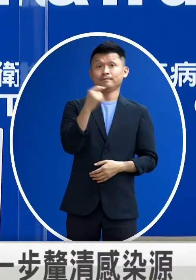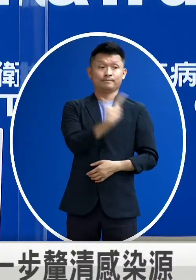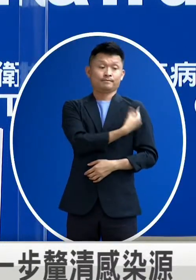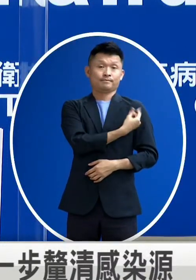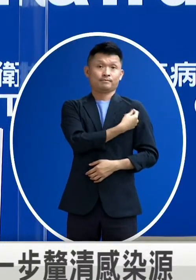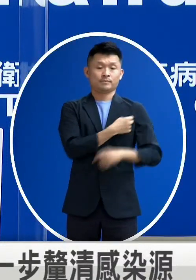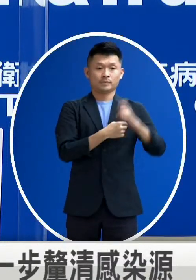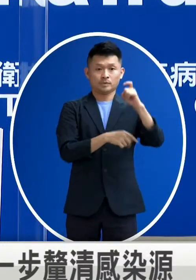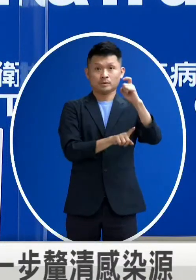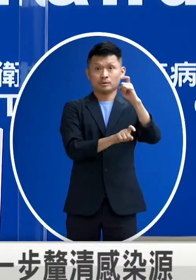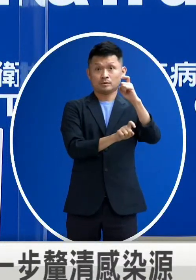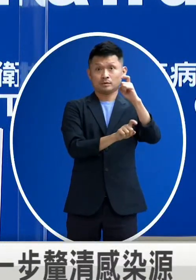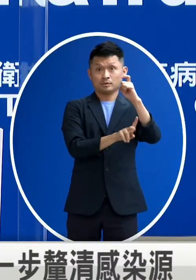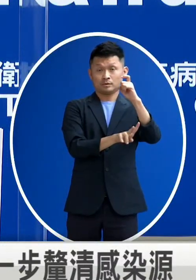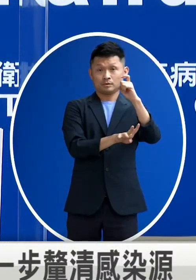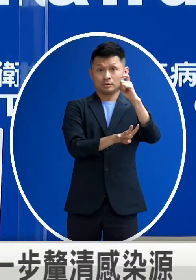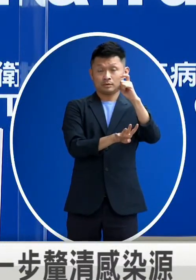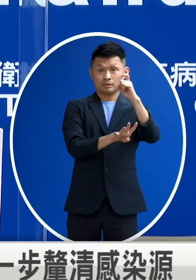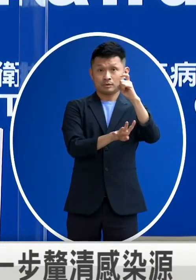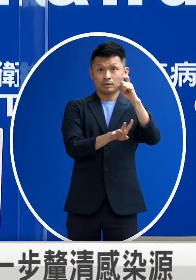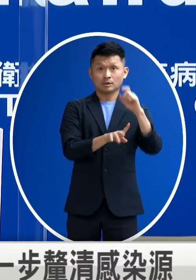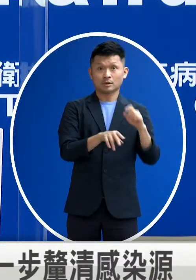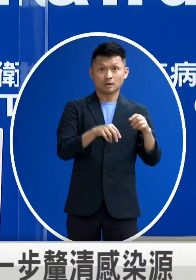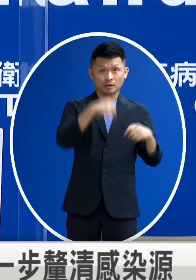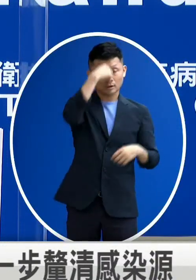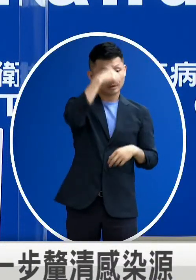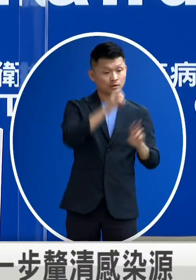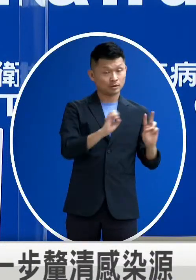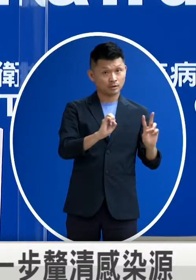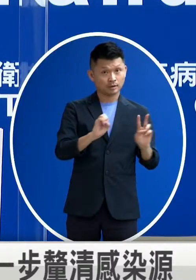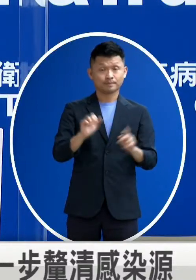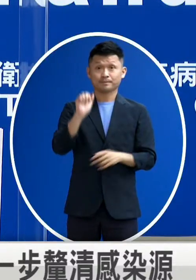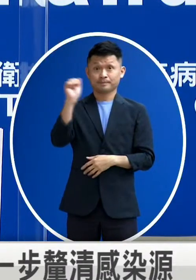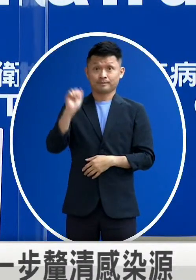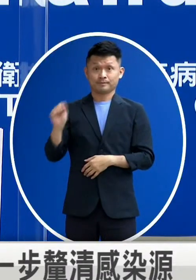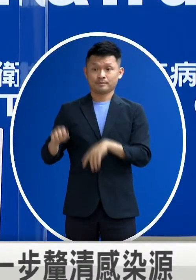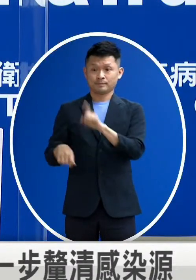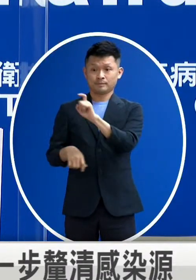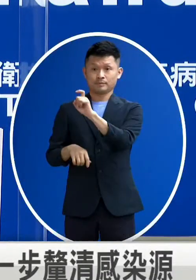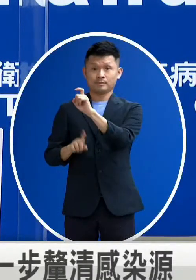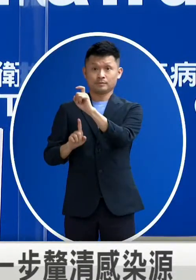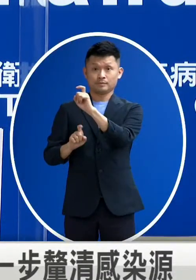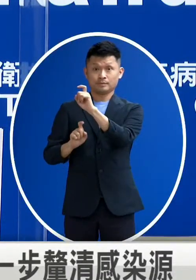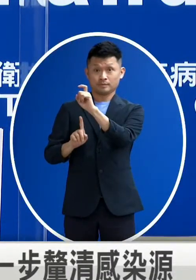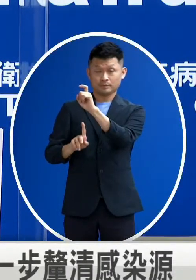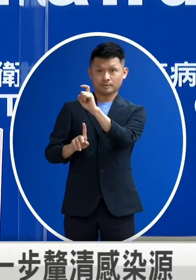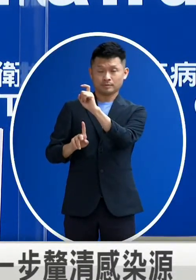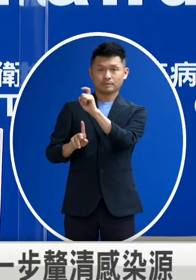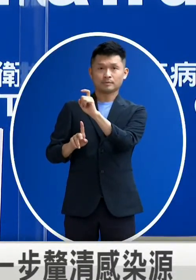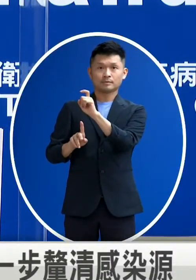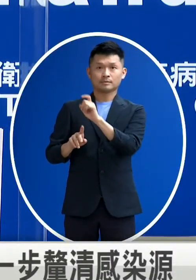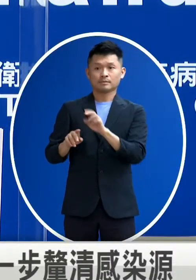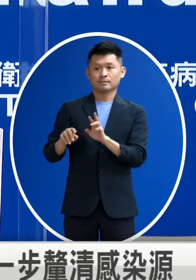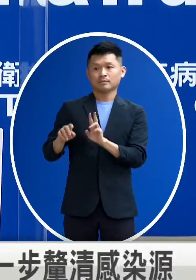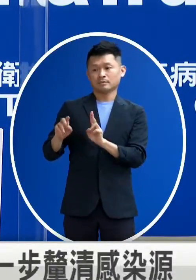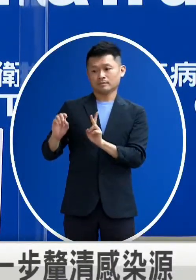在10月10号的14点起，那 AD 的话会在10月11号的14点起开始发送、